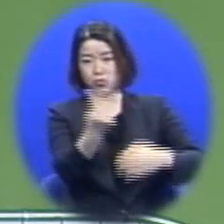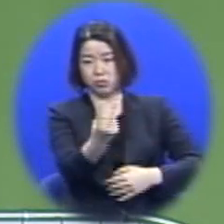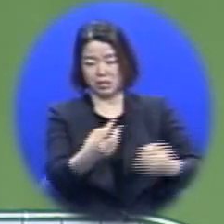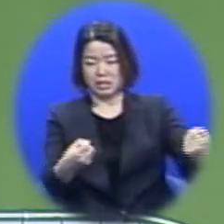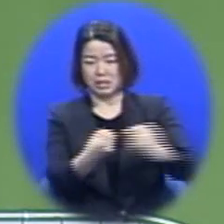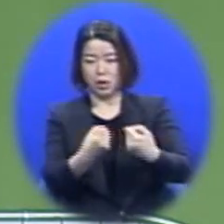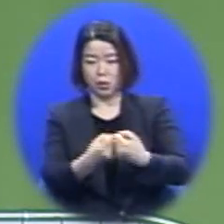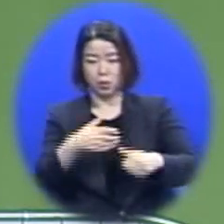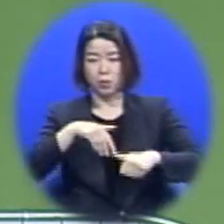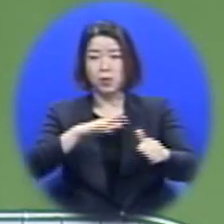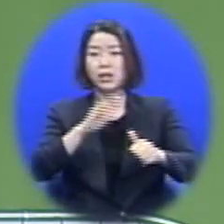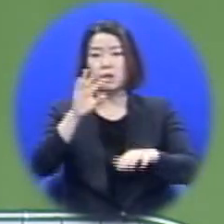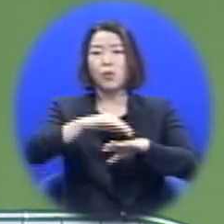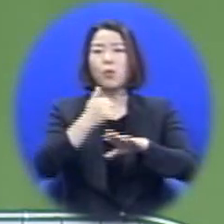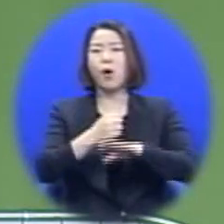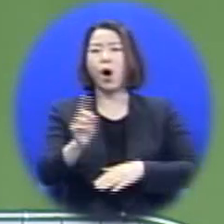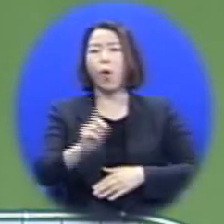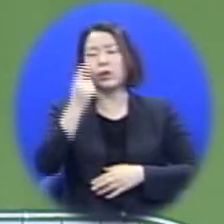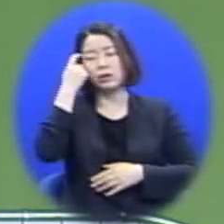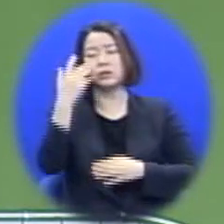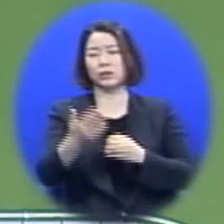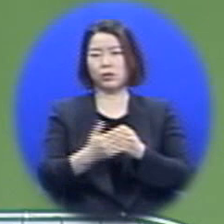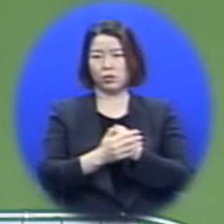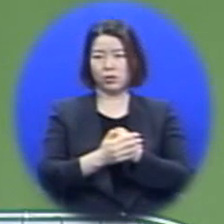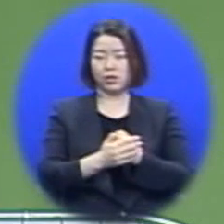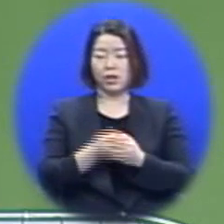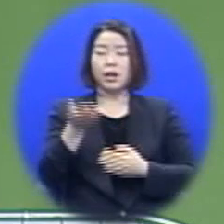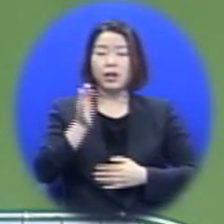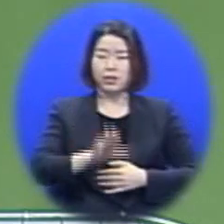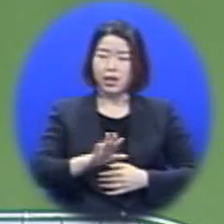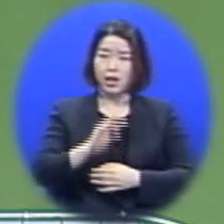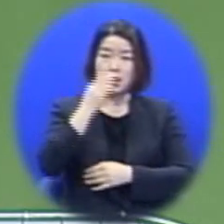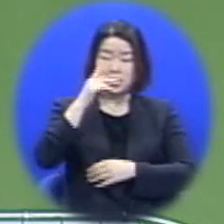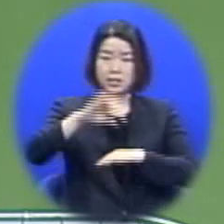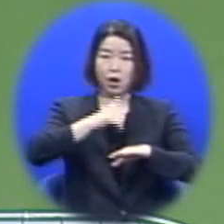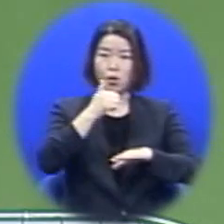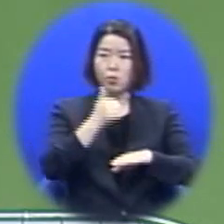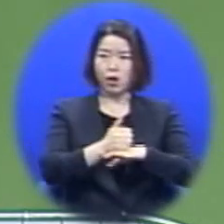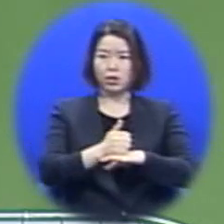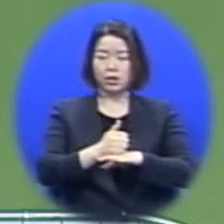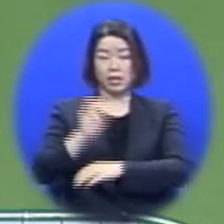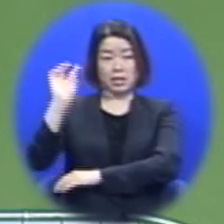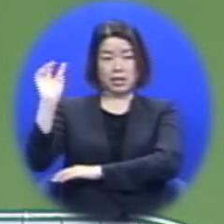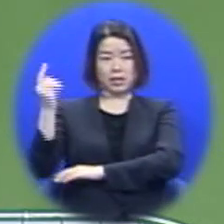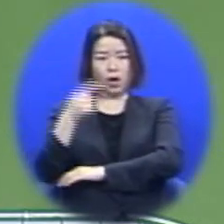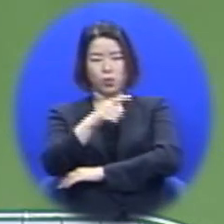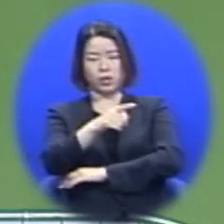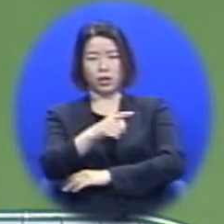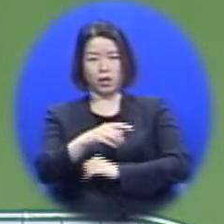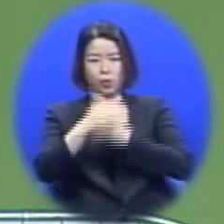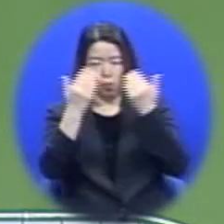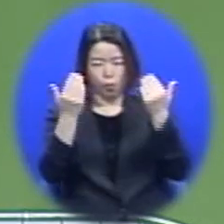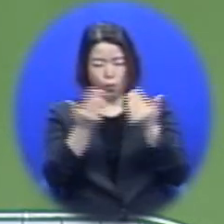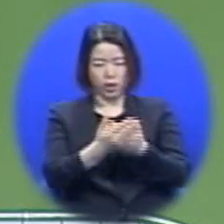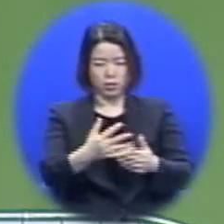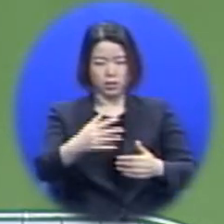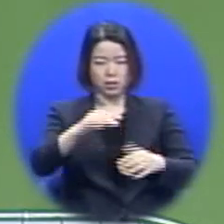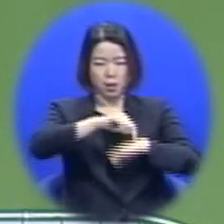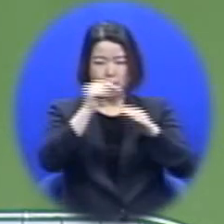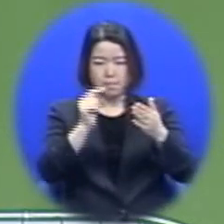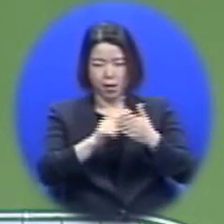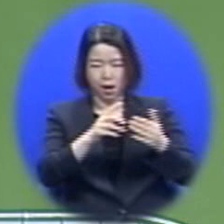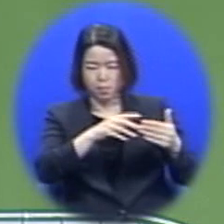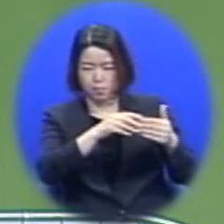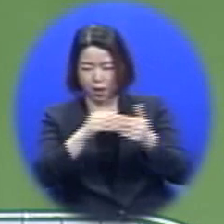사울 왕이 다윗에게 완전히 압도당한 거예요. 야, 얘 무슨 일 저지르겠구나. 야, 얘 무슨